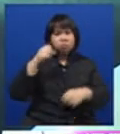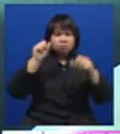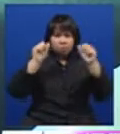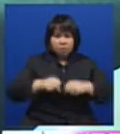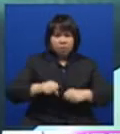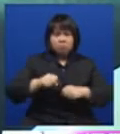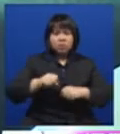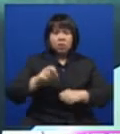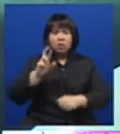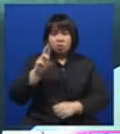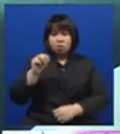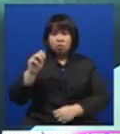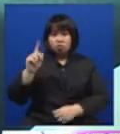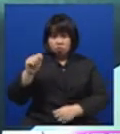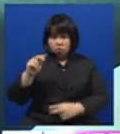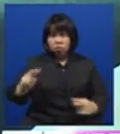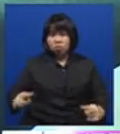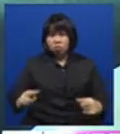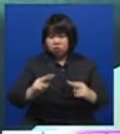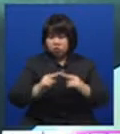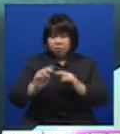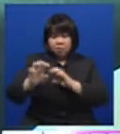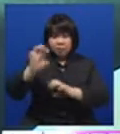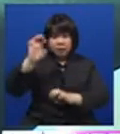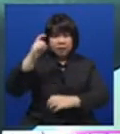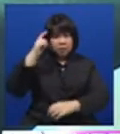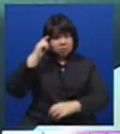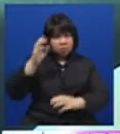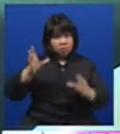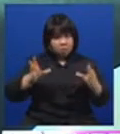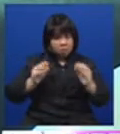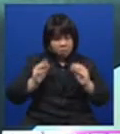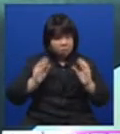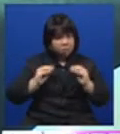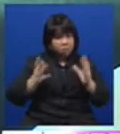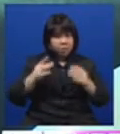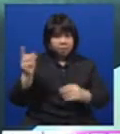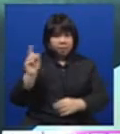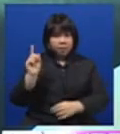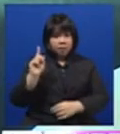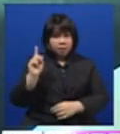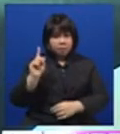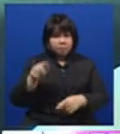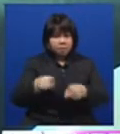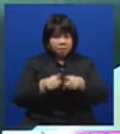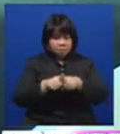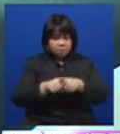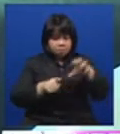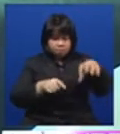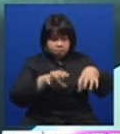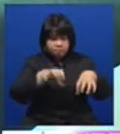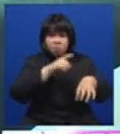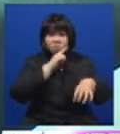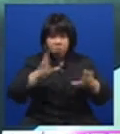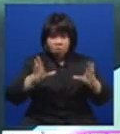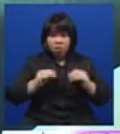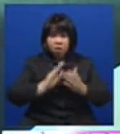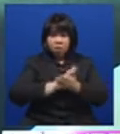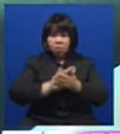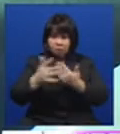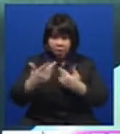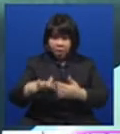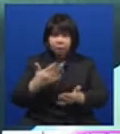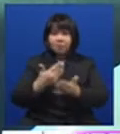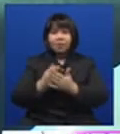นตรีมหาดไทยเพื่อมาทำการหาตัวผู้รับจ้างเพื่อจะก่อสร้